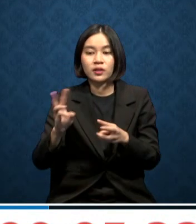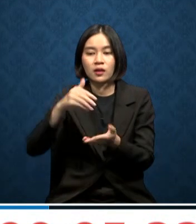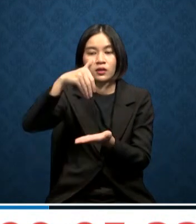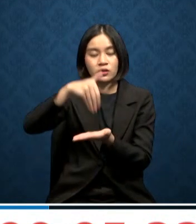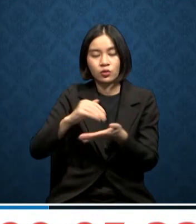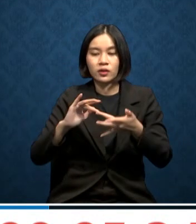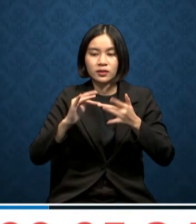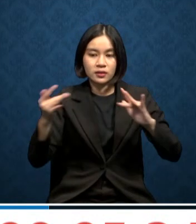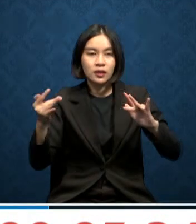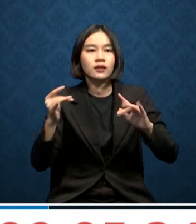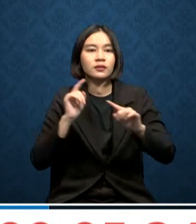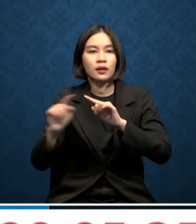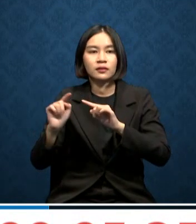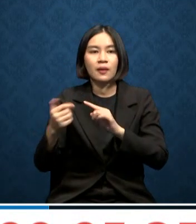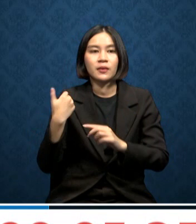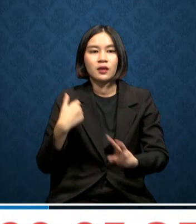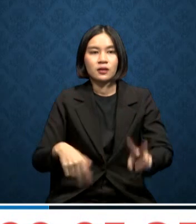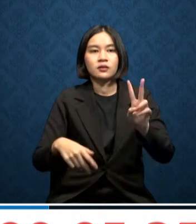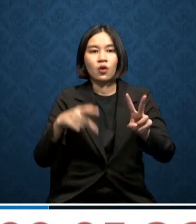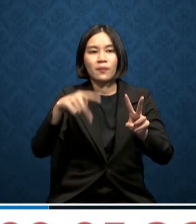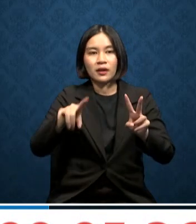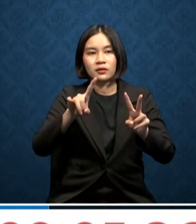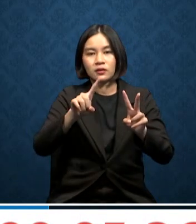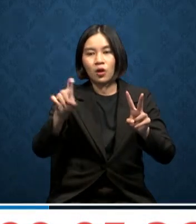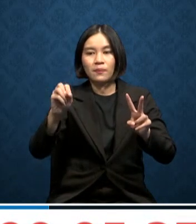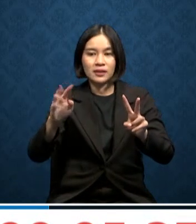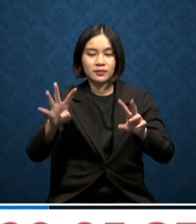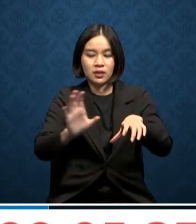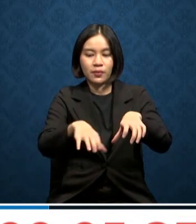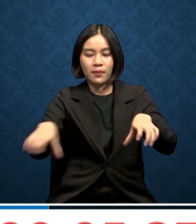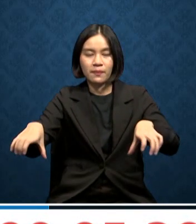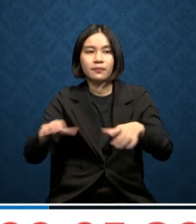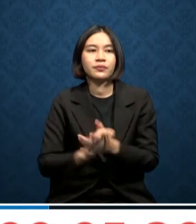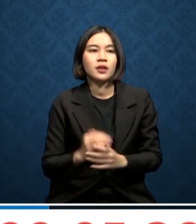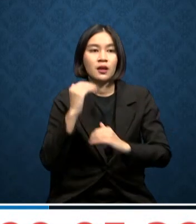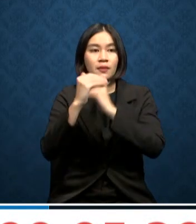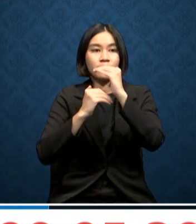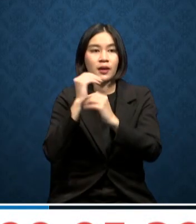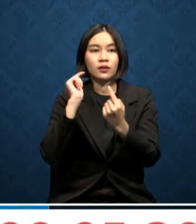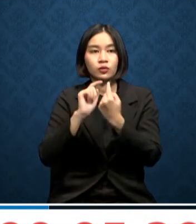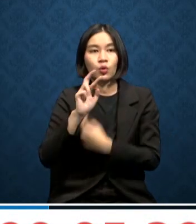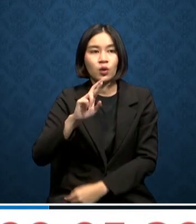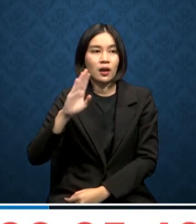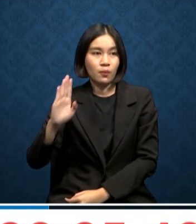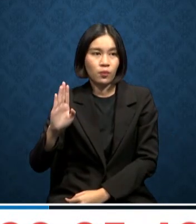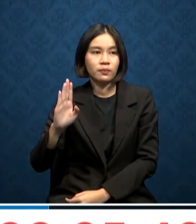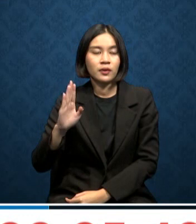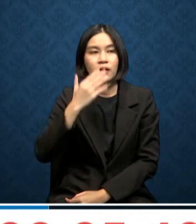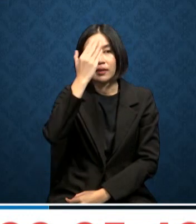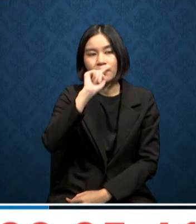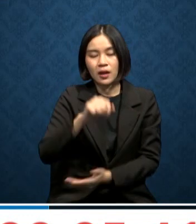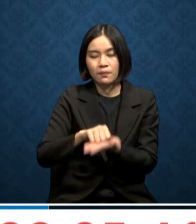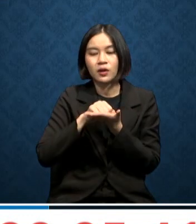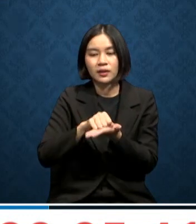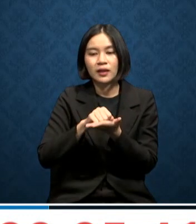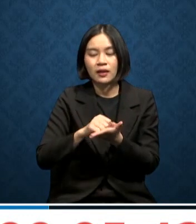สาธนะ หอศูนยโ่เน็จำนวน 2,184 แงทั่วประเทศได้พัฒนาต่อยอดระบบระฟี่ฟองดูเพื่ใหบิการปช